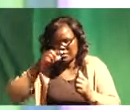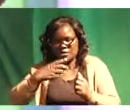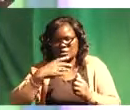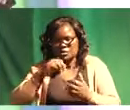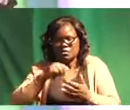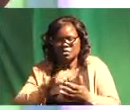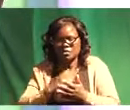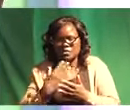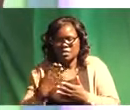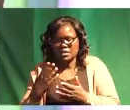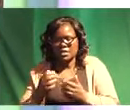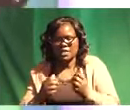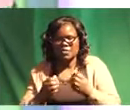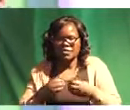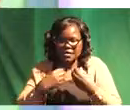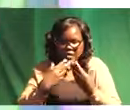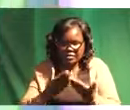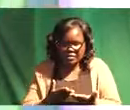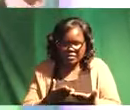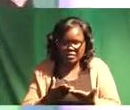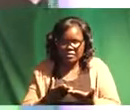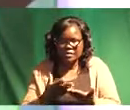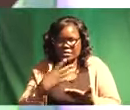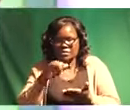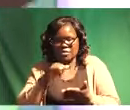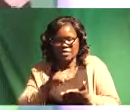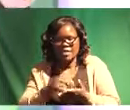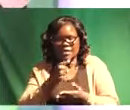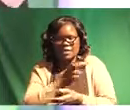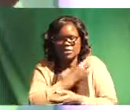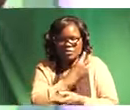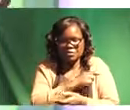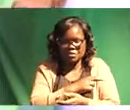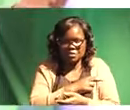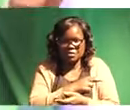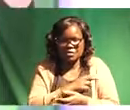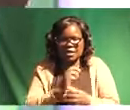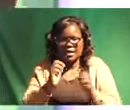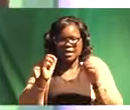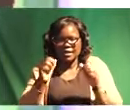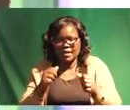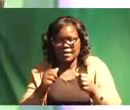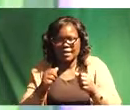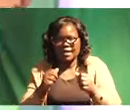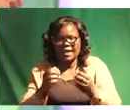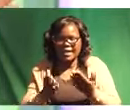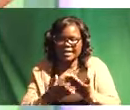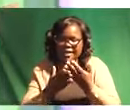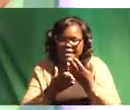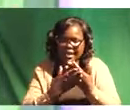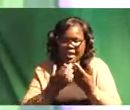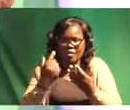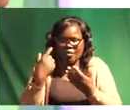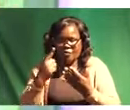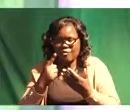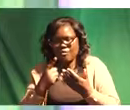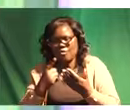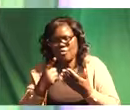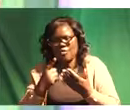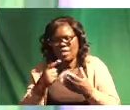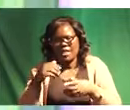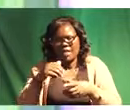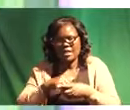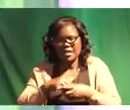hizo equipments tuwapatie, ndio hiyo hospitali iweze kuwashughulikia hasa